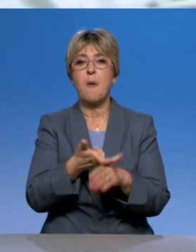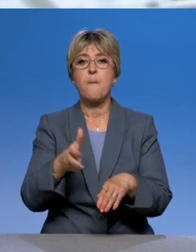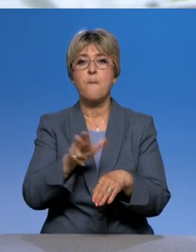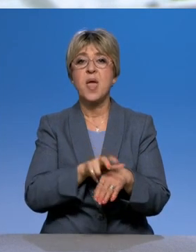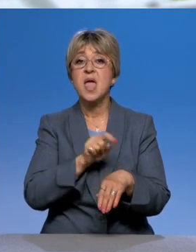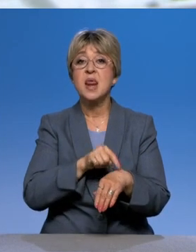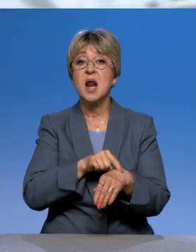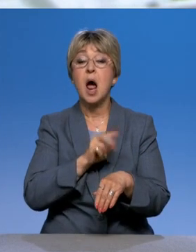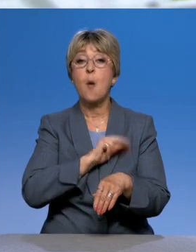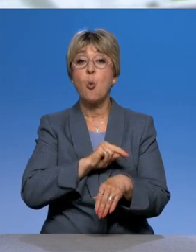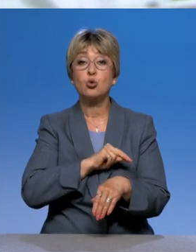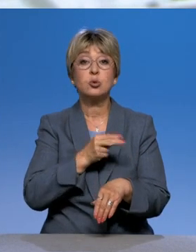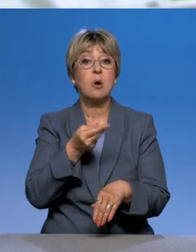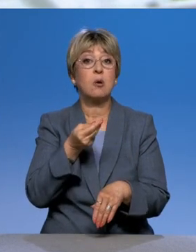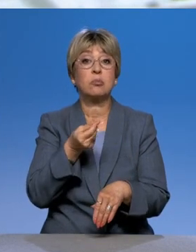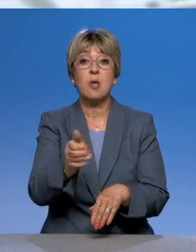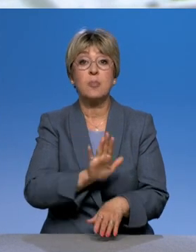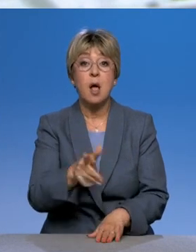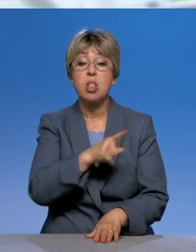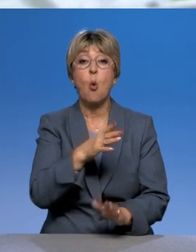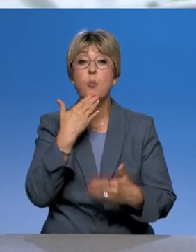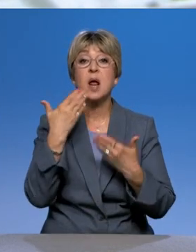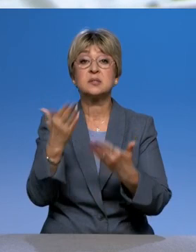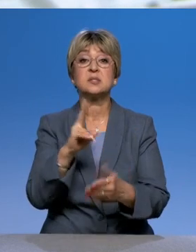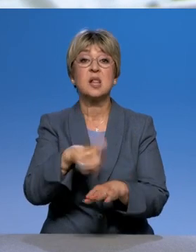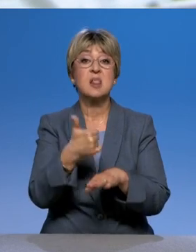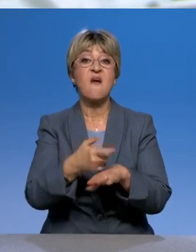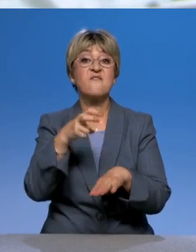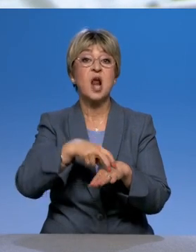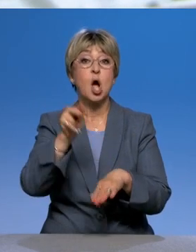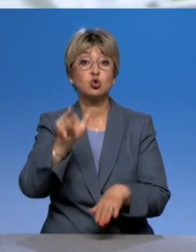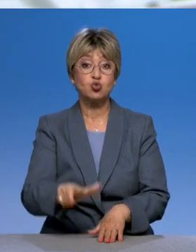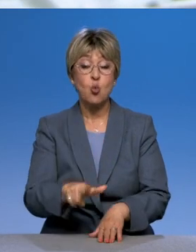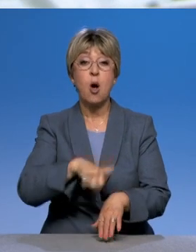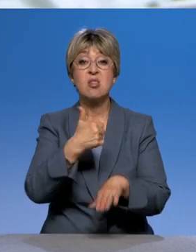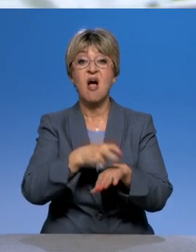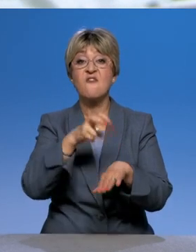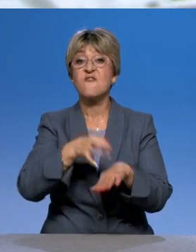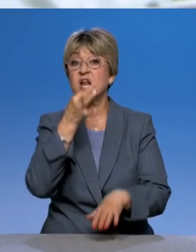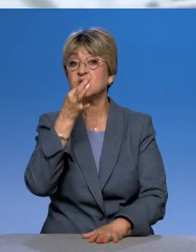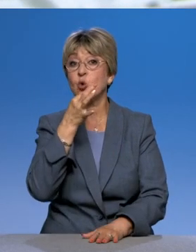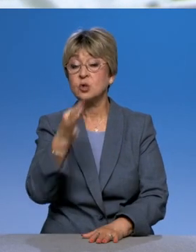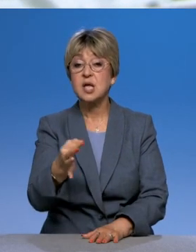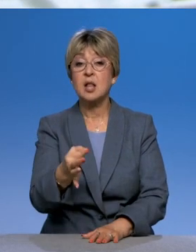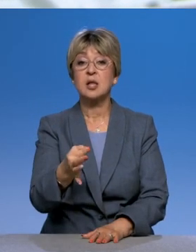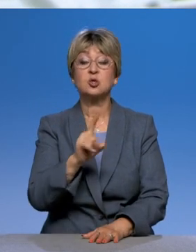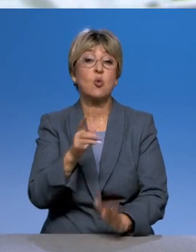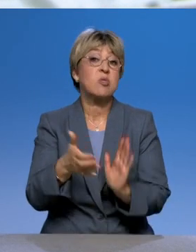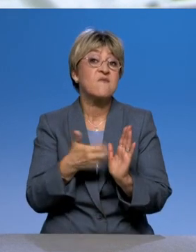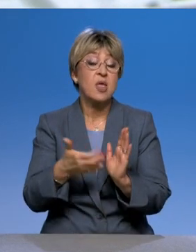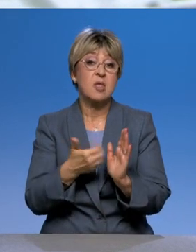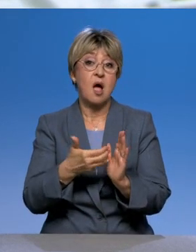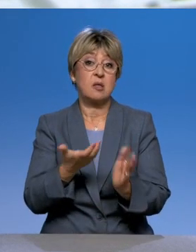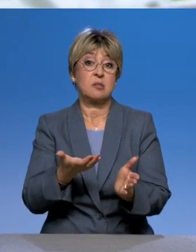не платится. Она обратилась к главному врачу. Так. Главный врач сказал то, что значит не хватает